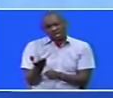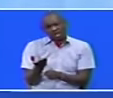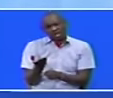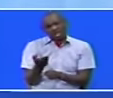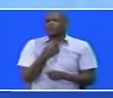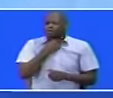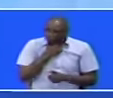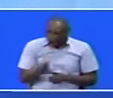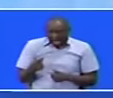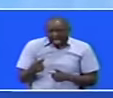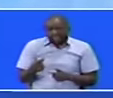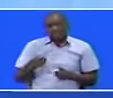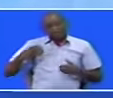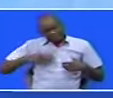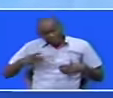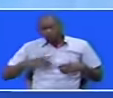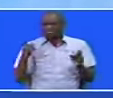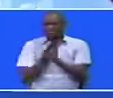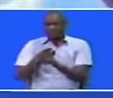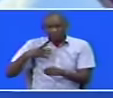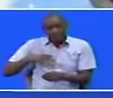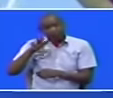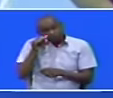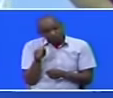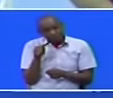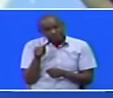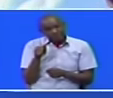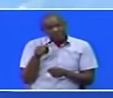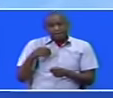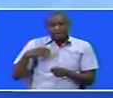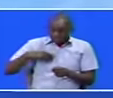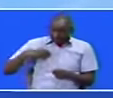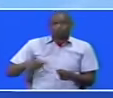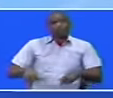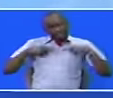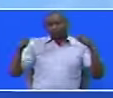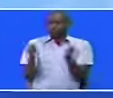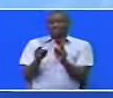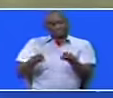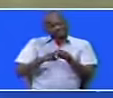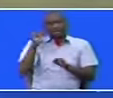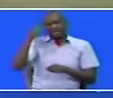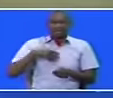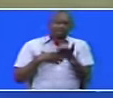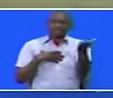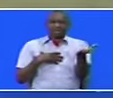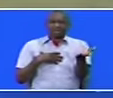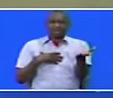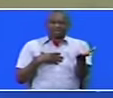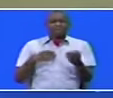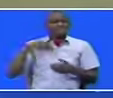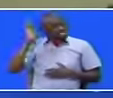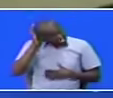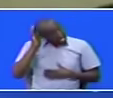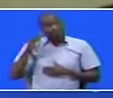Tunataka tuchukue watu wetu kutoka pale wako sasa wakae kama Wakenya wengine. Kuna fitina